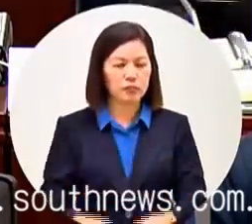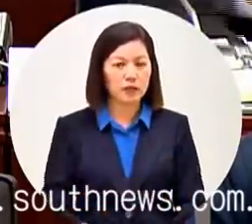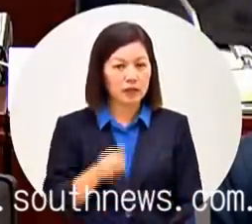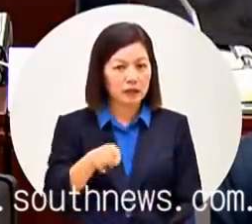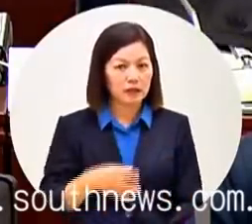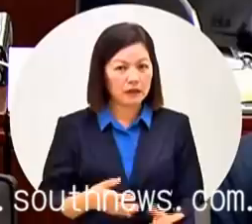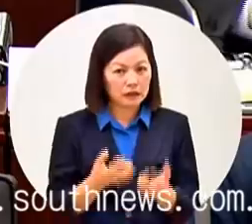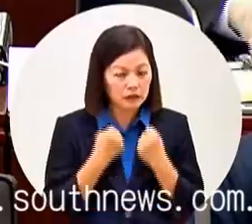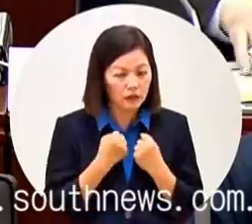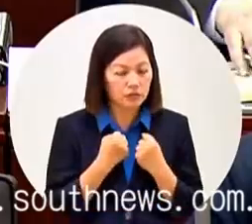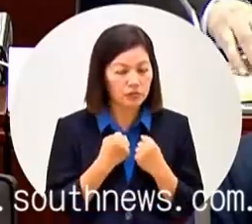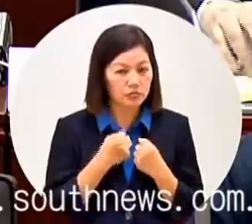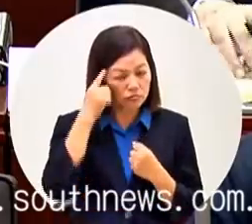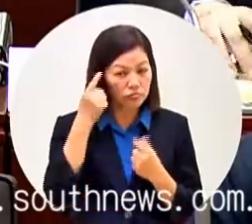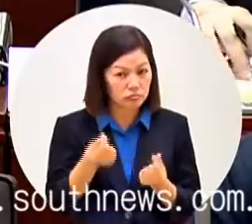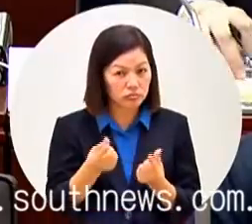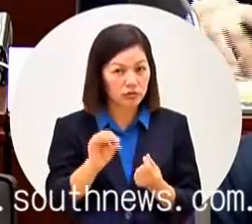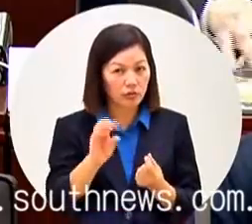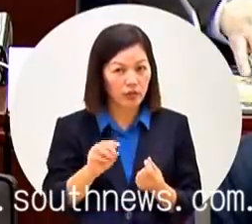才能往下讲。